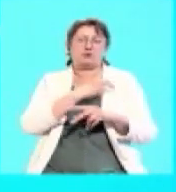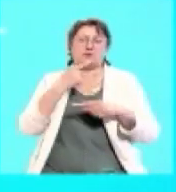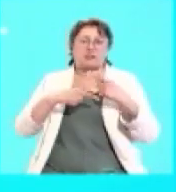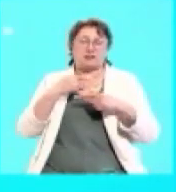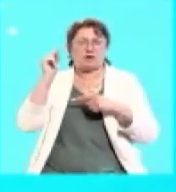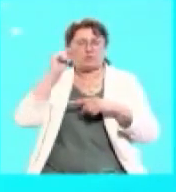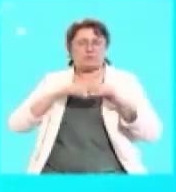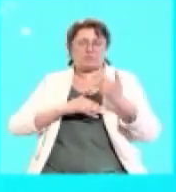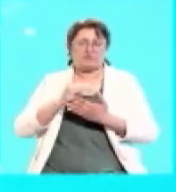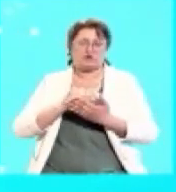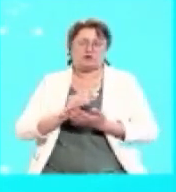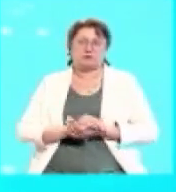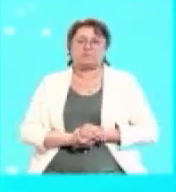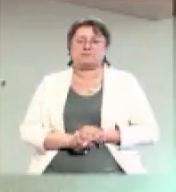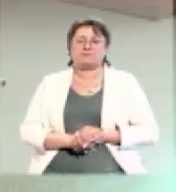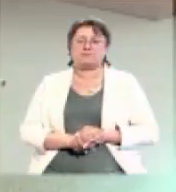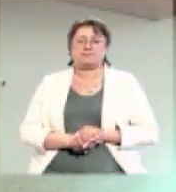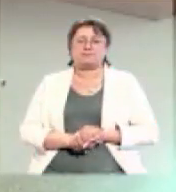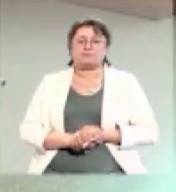тәжірибелерін жетілдіріп отырады.